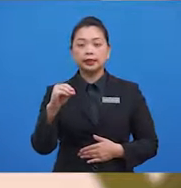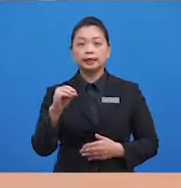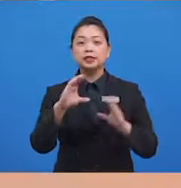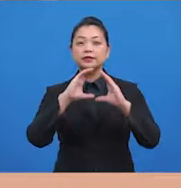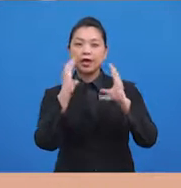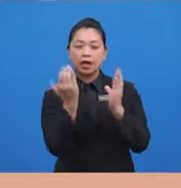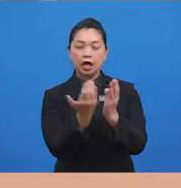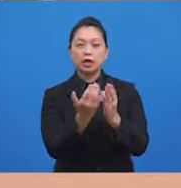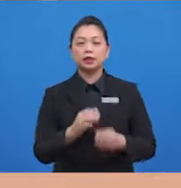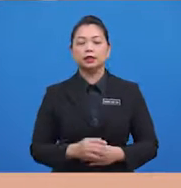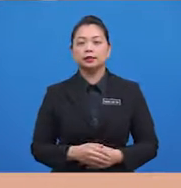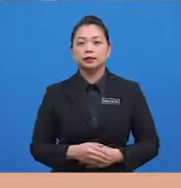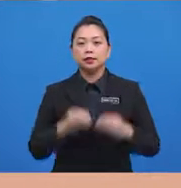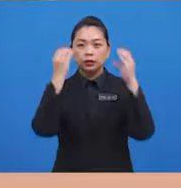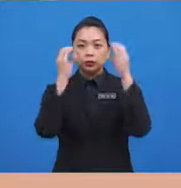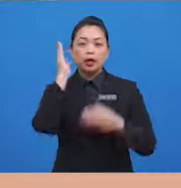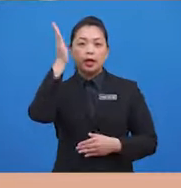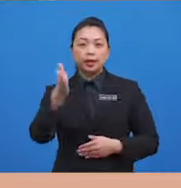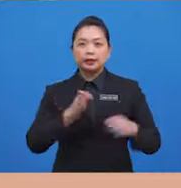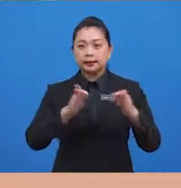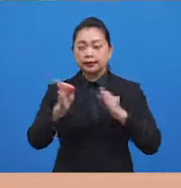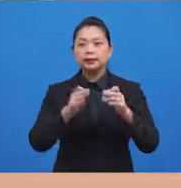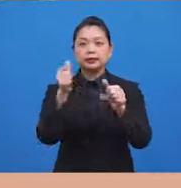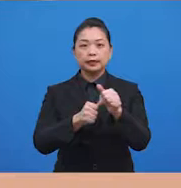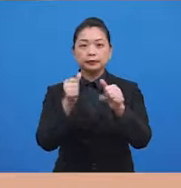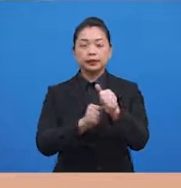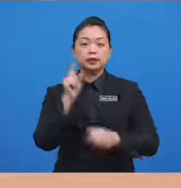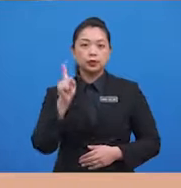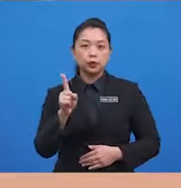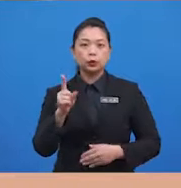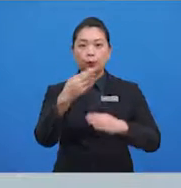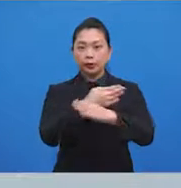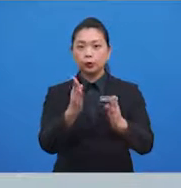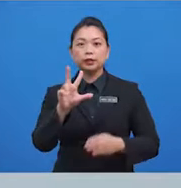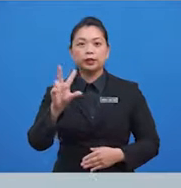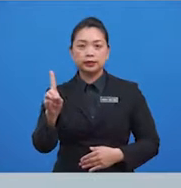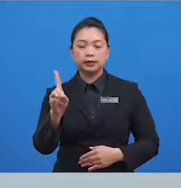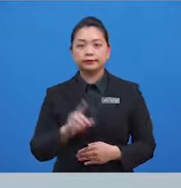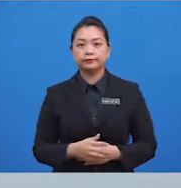sfera. Cikgu akan terangkan satu persatu bentuk 3D ini.